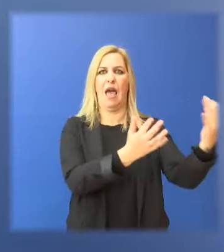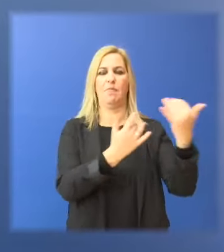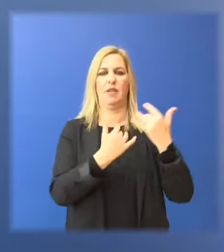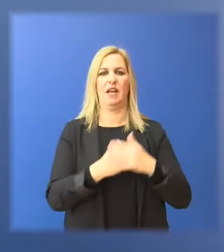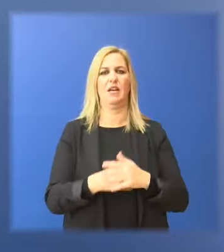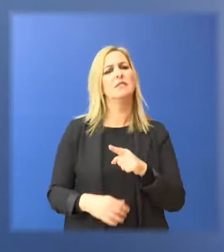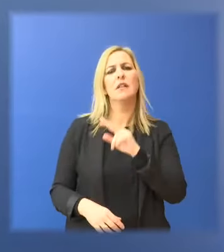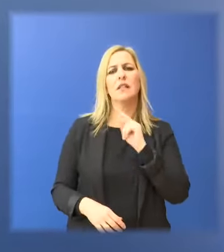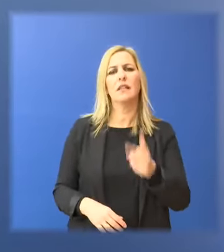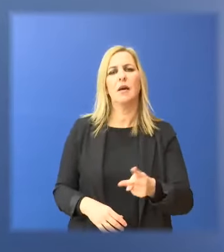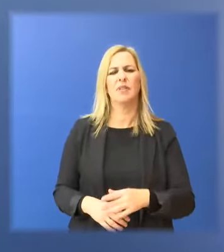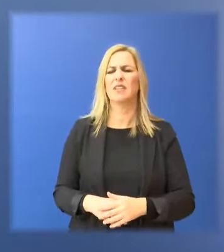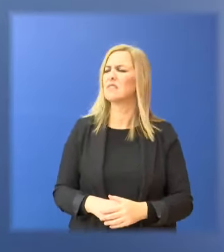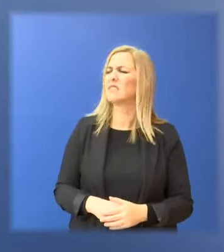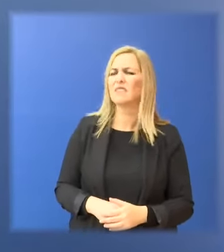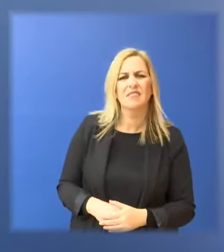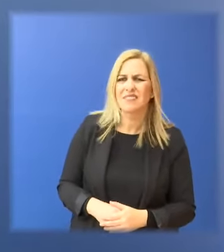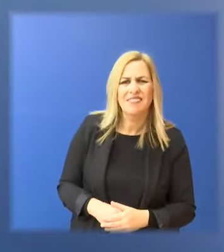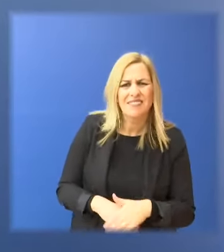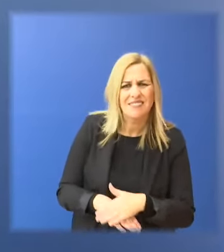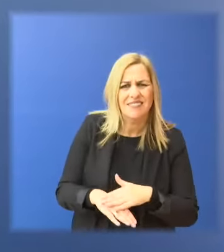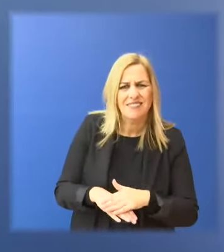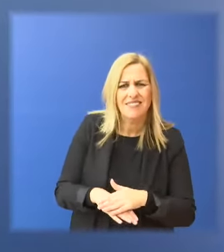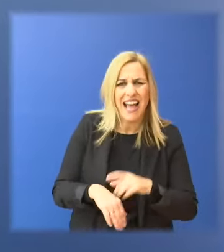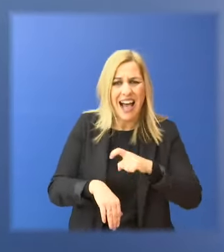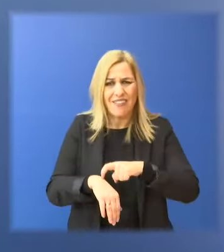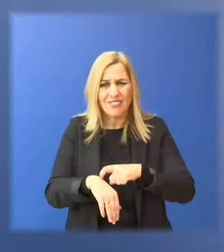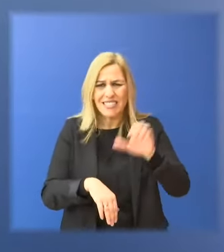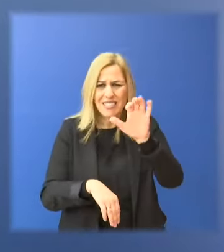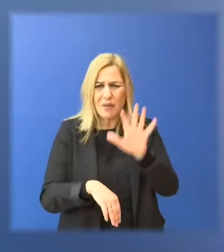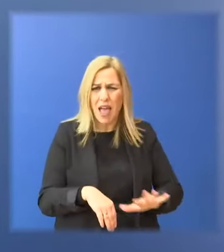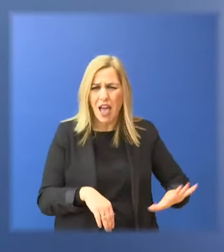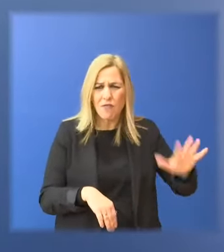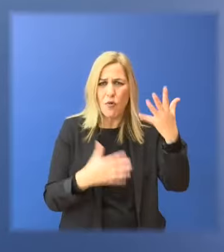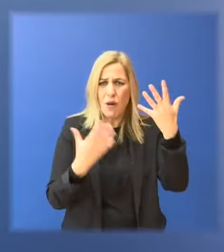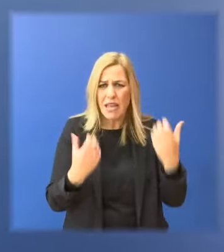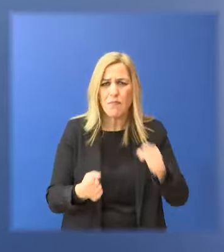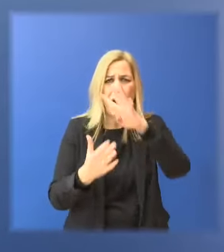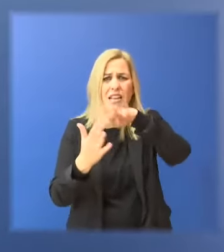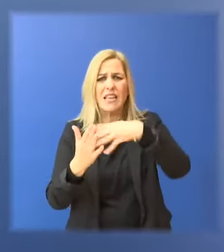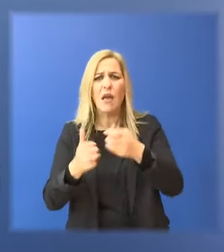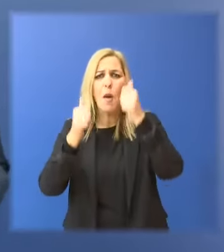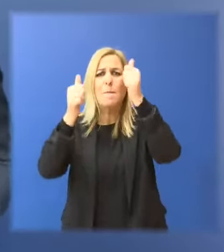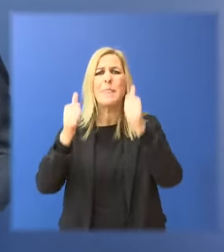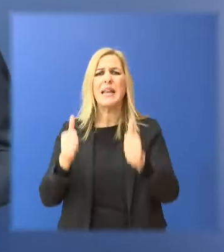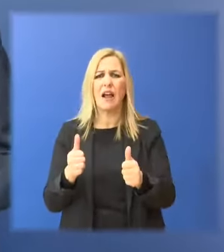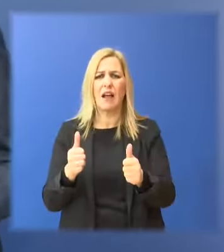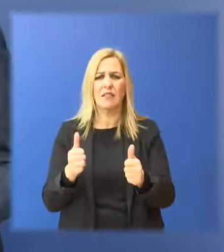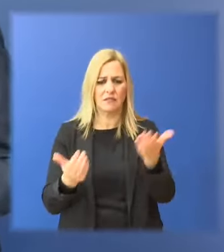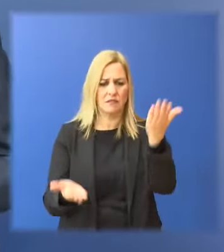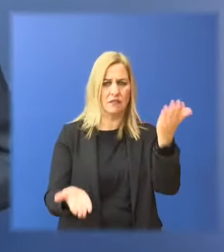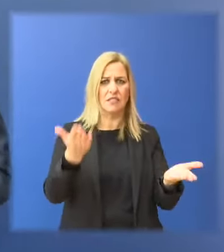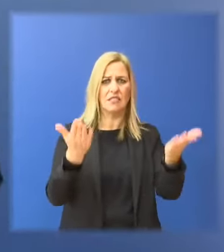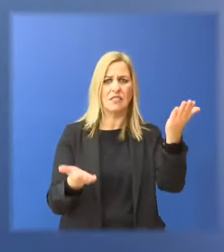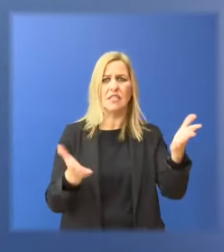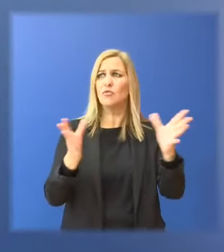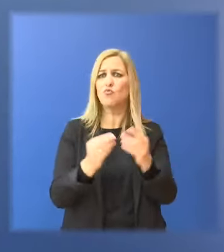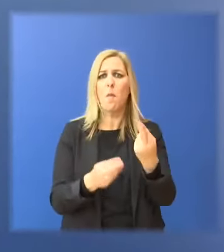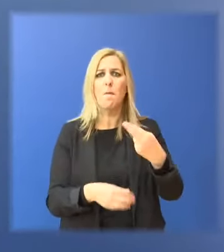Άρα, όλοι αυτοί οι πίνακες που συγκρίνουν το σύνολο των χωρών της Ευρώπης για το πληθωρισμό που έχουν, τον γενικό